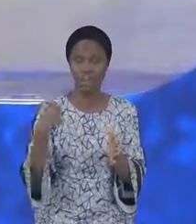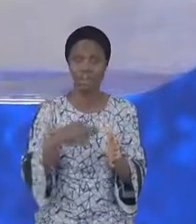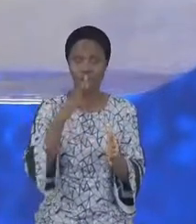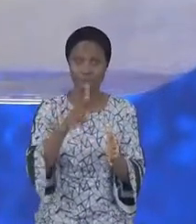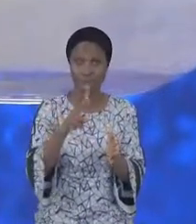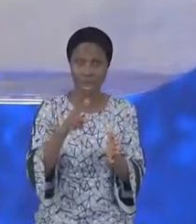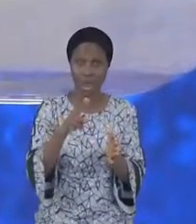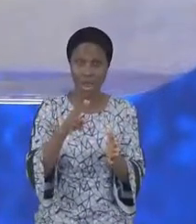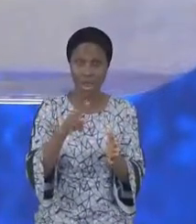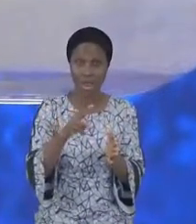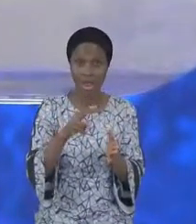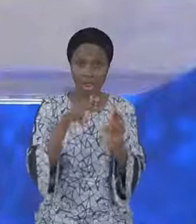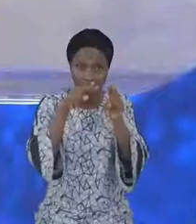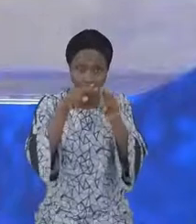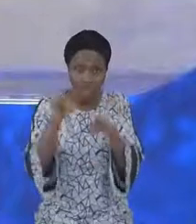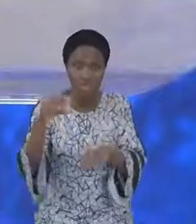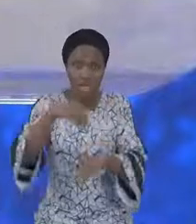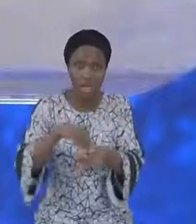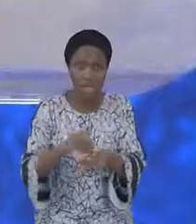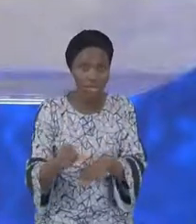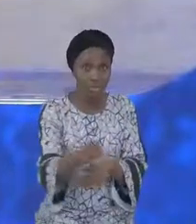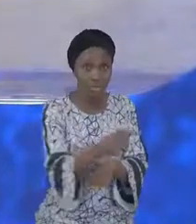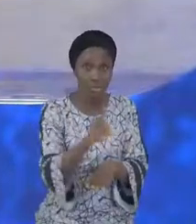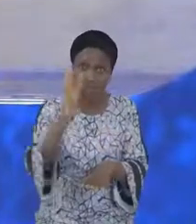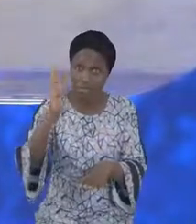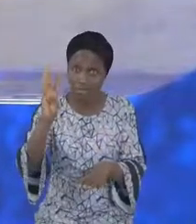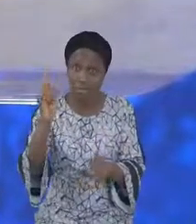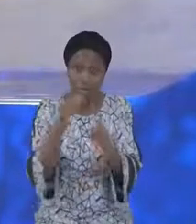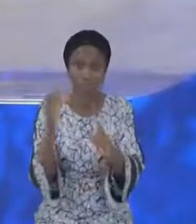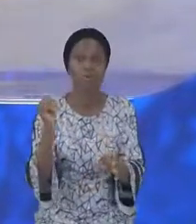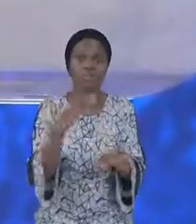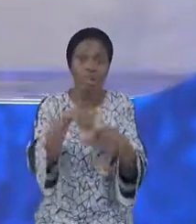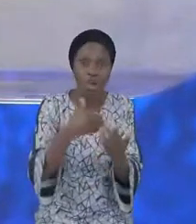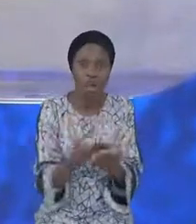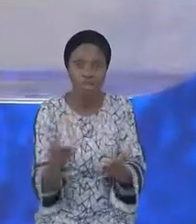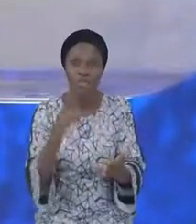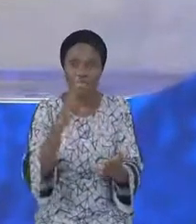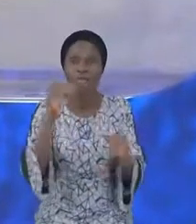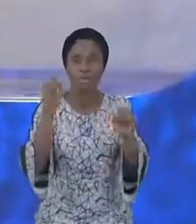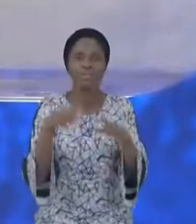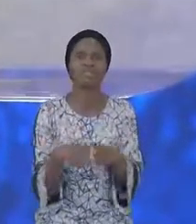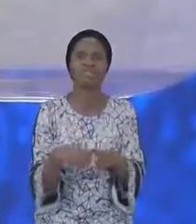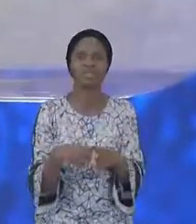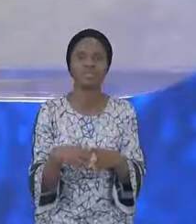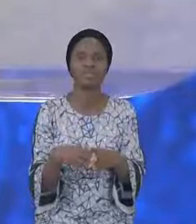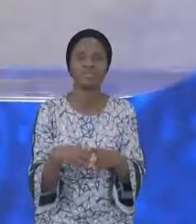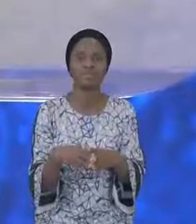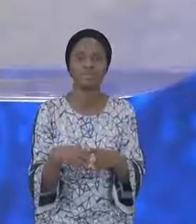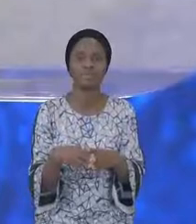Marc 9, 23. On cherche l'expression tout est possible. Marc 9, 23.